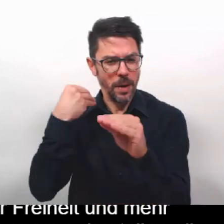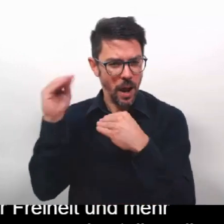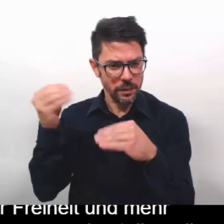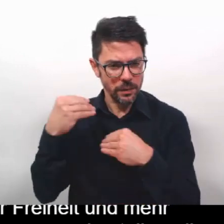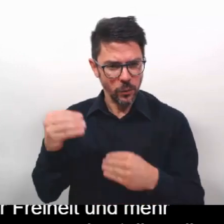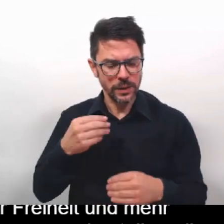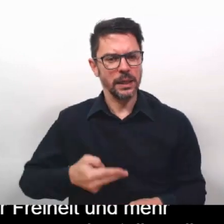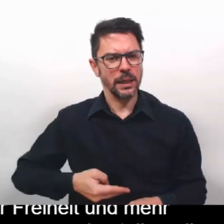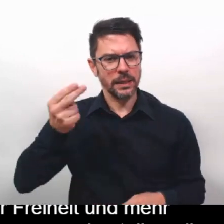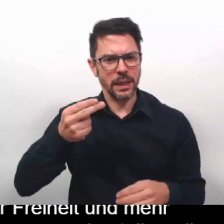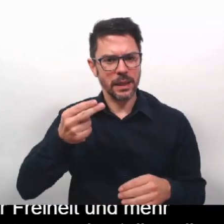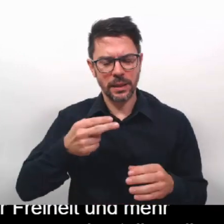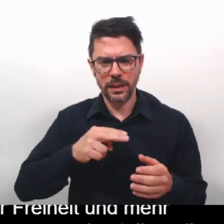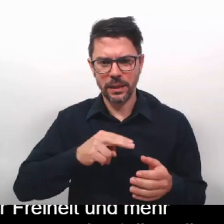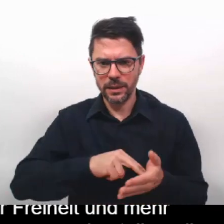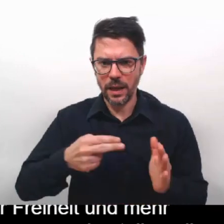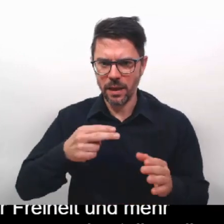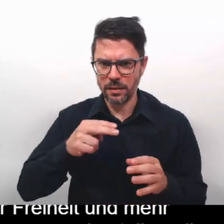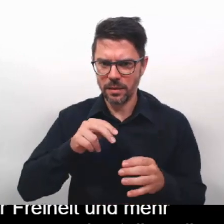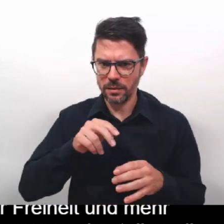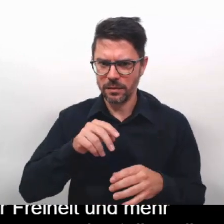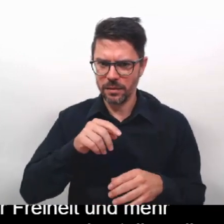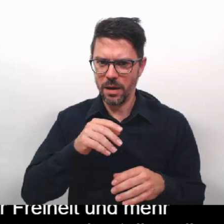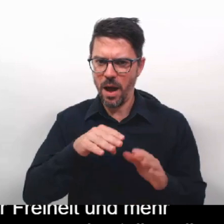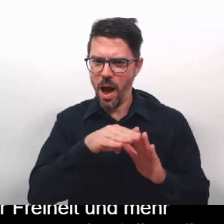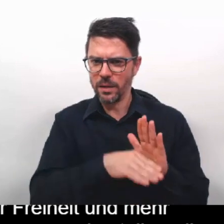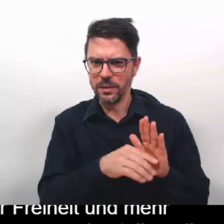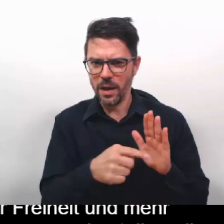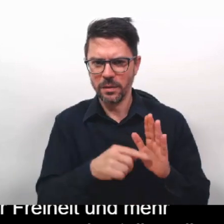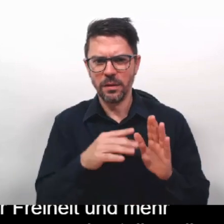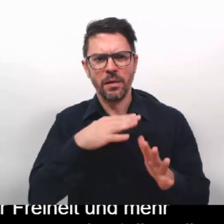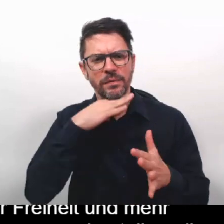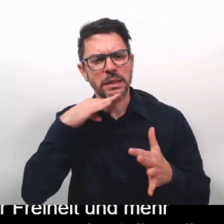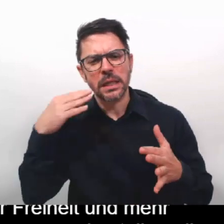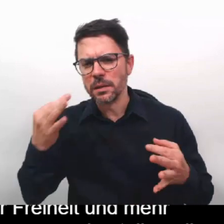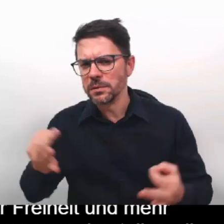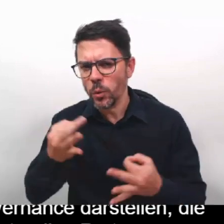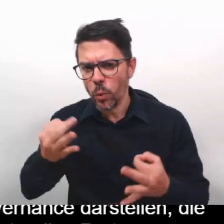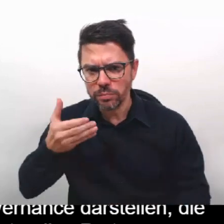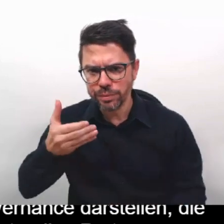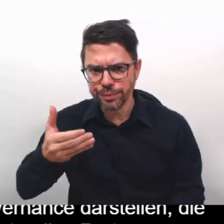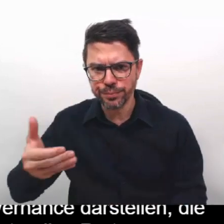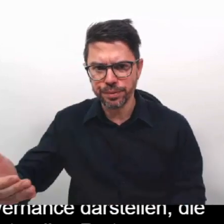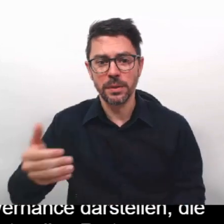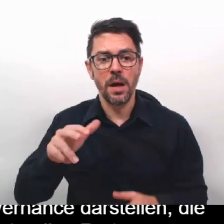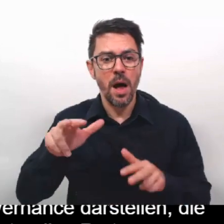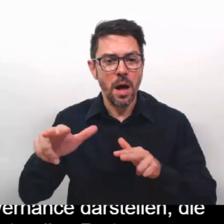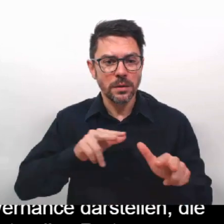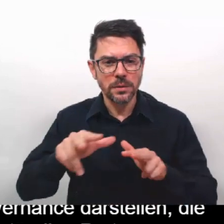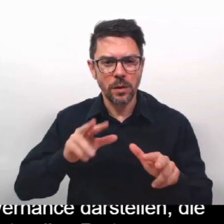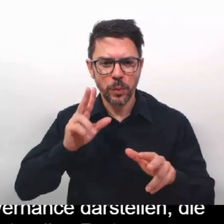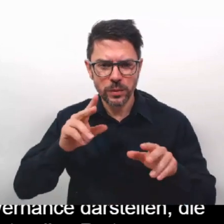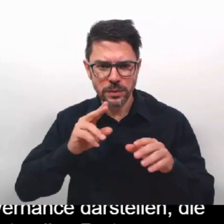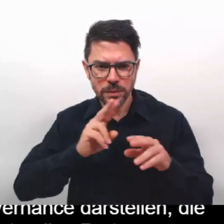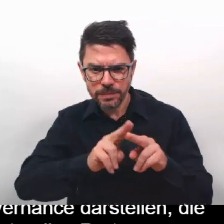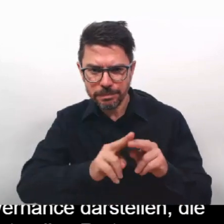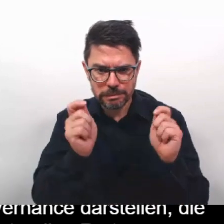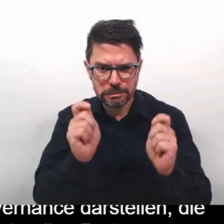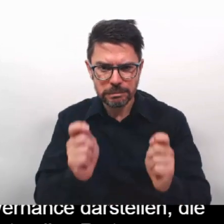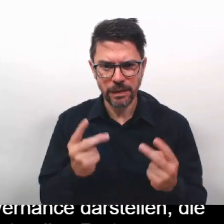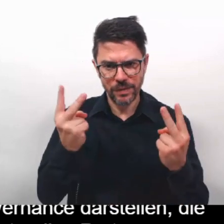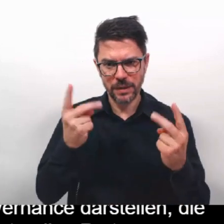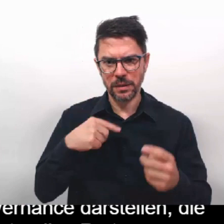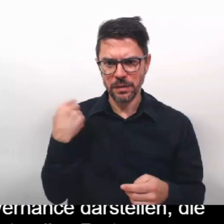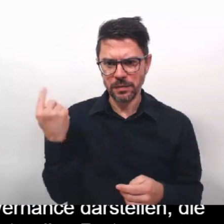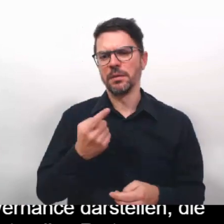diesen Budgets werden wir auch auf die kleinen Fächer natürlich besonders achten. Ich will das hier nochmal unterstreichen. Wir werden eine stärkere Ergebnisorientierung mit